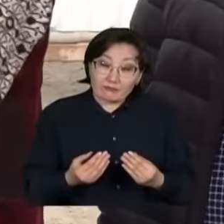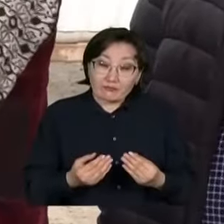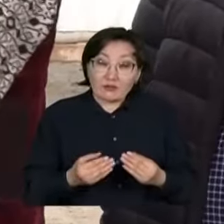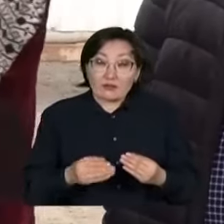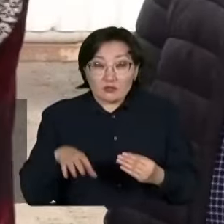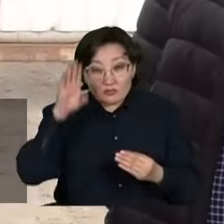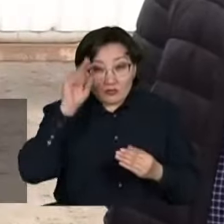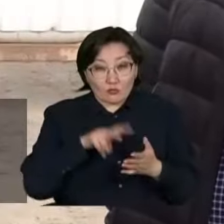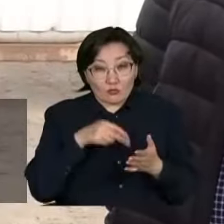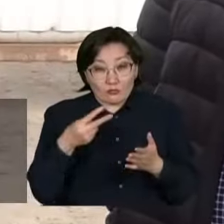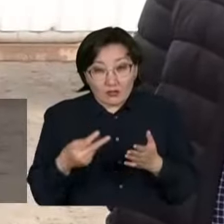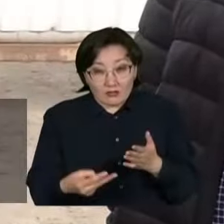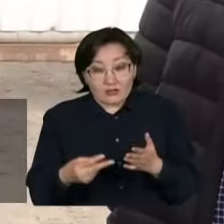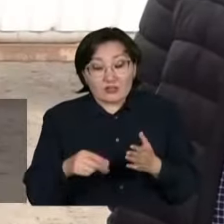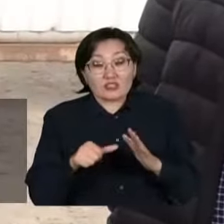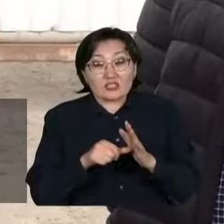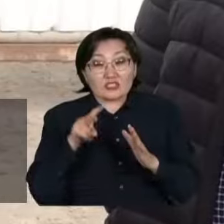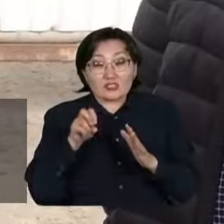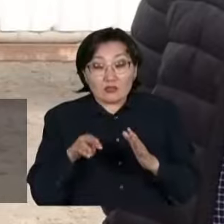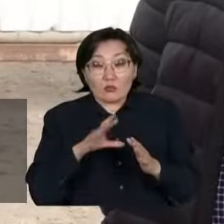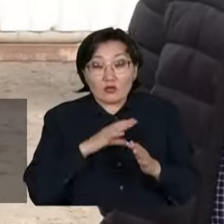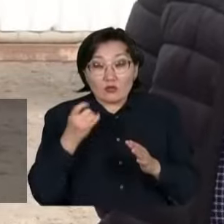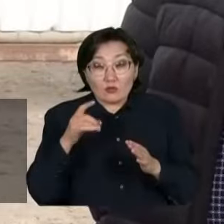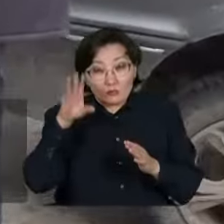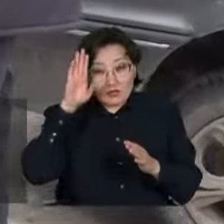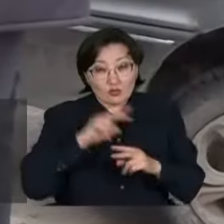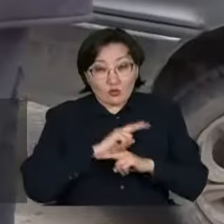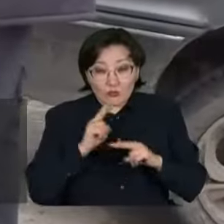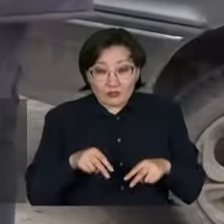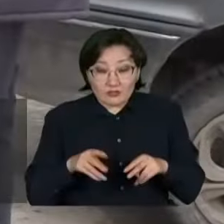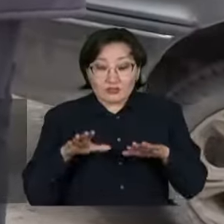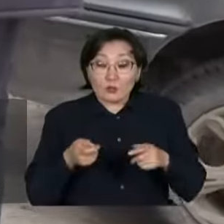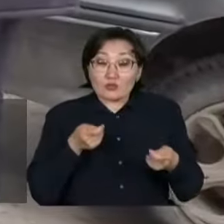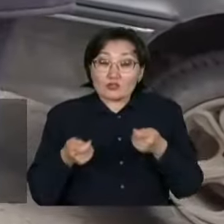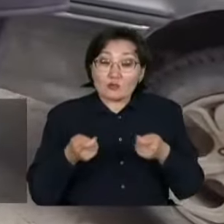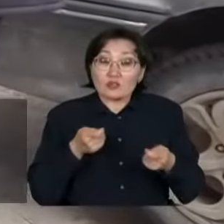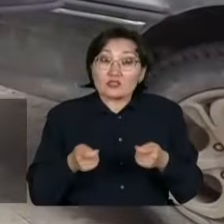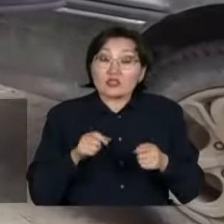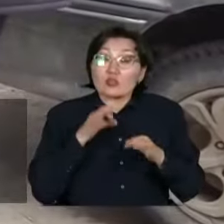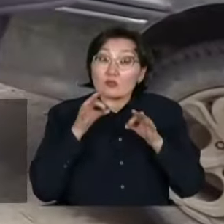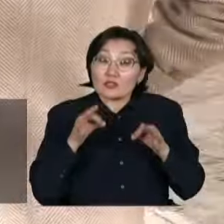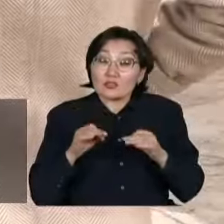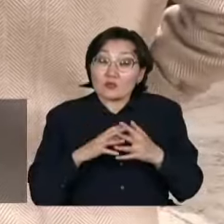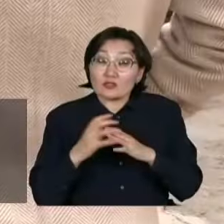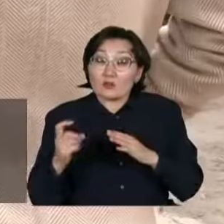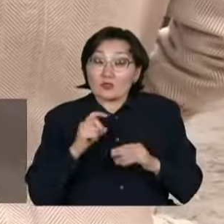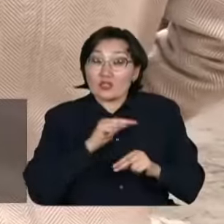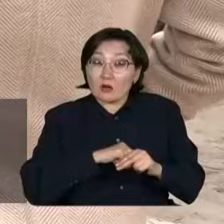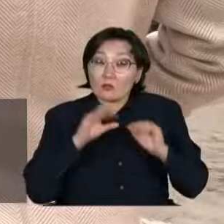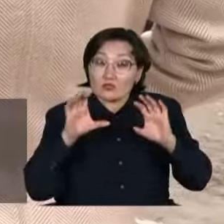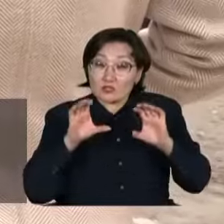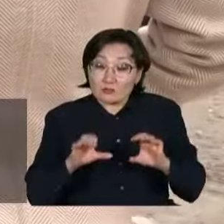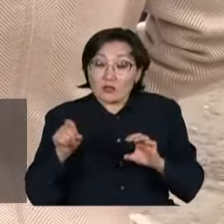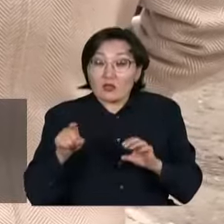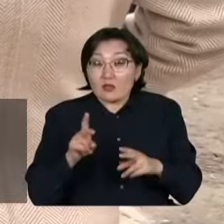Ребенку было 6 лет. 6 лет ребенок умер. А местные власти между тем заявили, что ферма работает законно, и